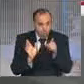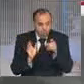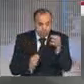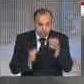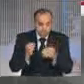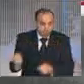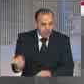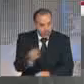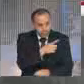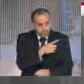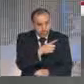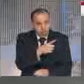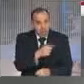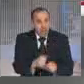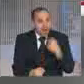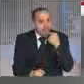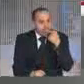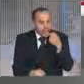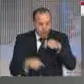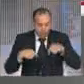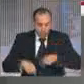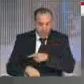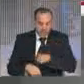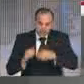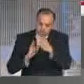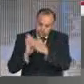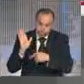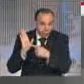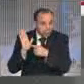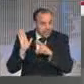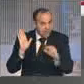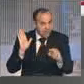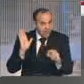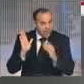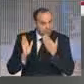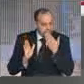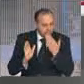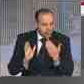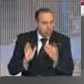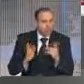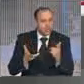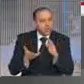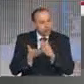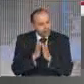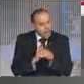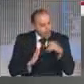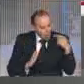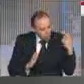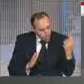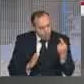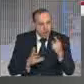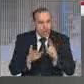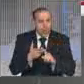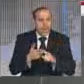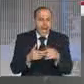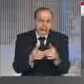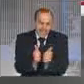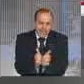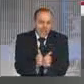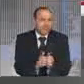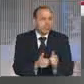السله القضائيه كما تعرب الوزاره في البيان ذاته عن شكرها لمكونات المجتمع المدني والاحزاب